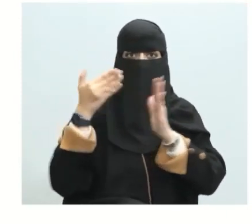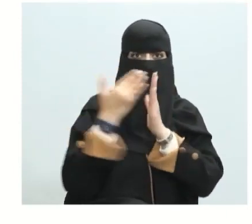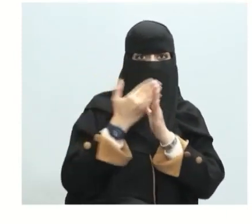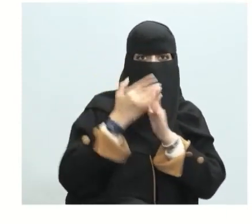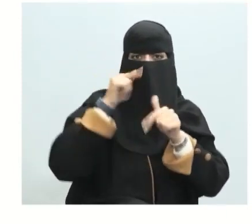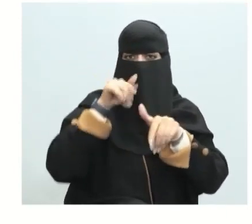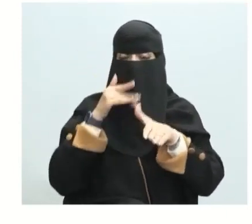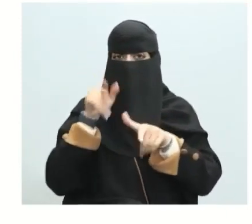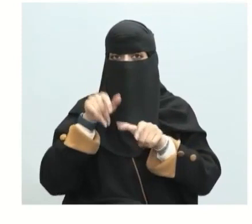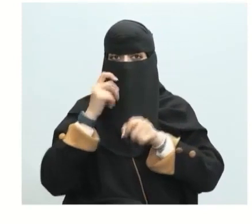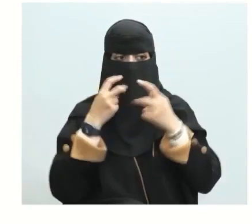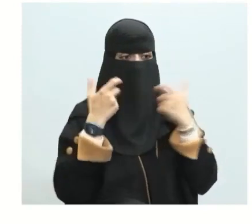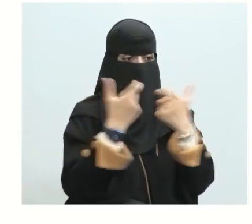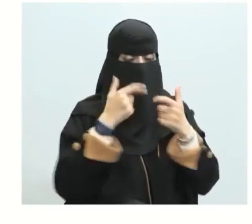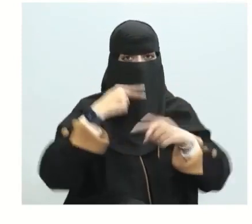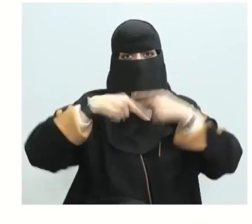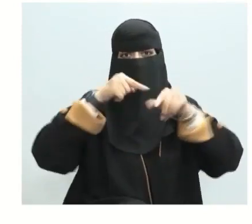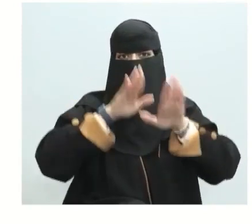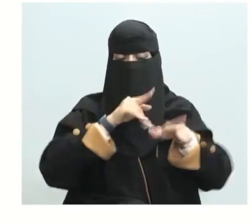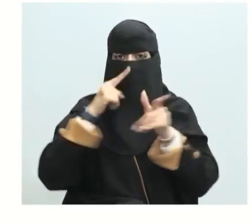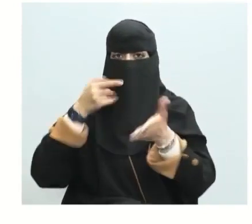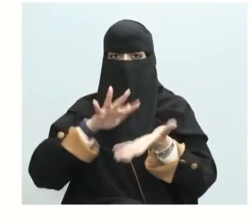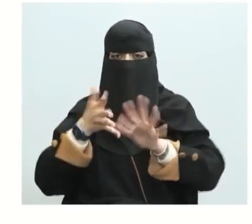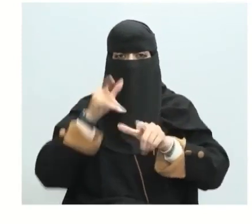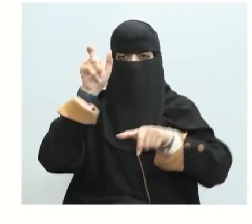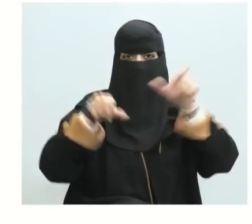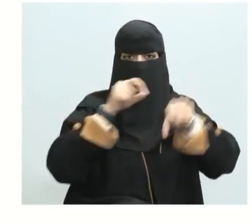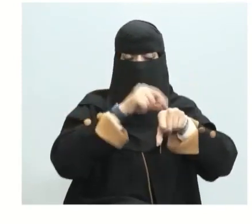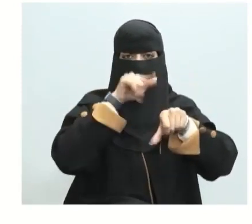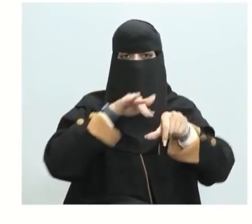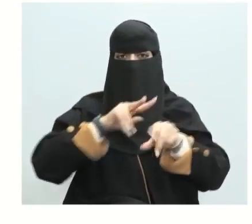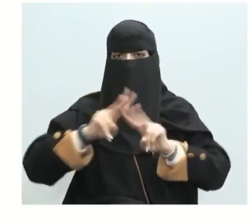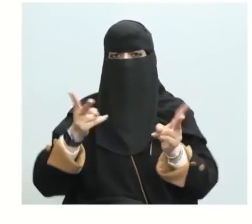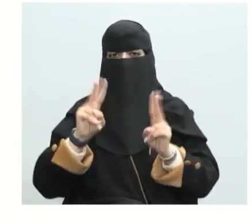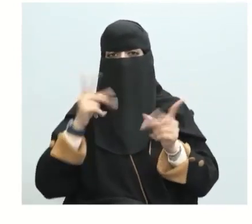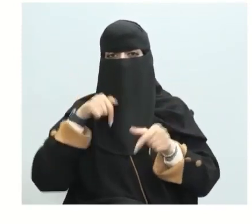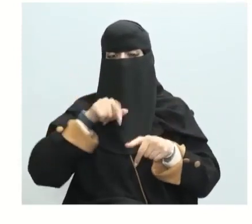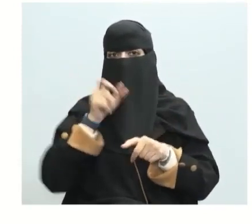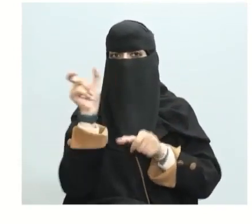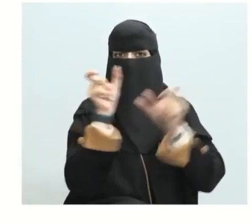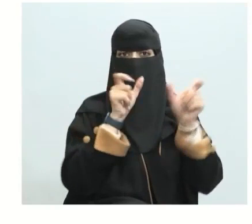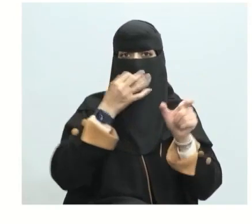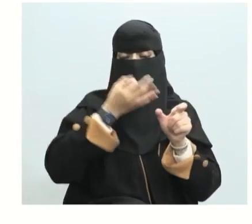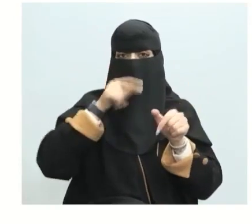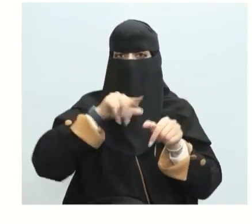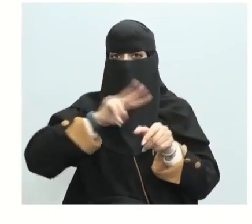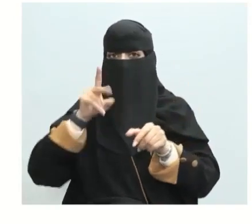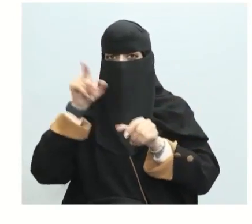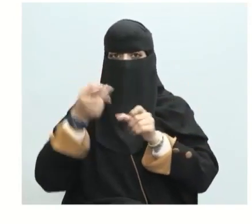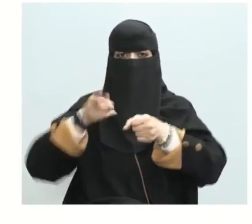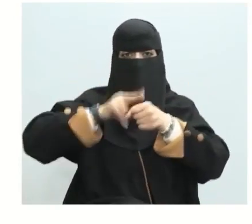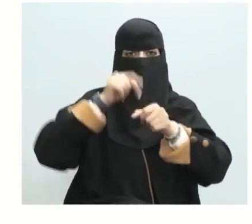بسبب ما الاحظه دائما على بعض الناس من تلون في كلامهم في كل مره وفي